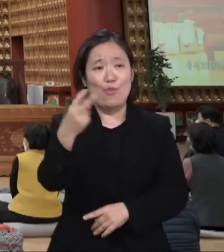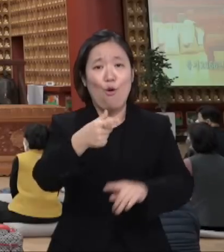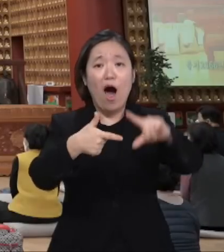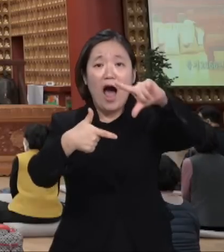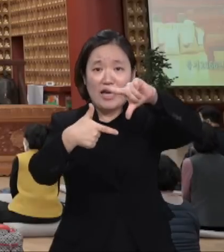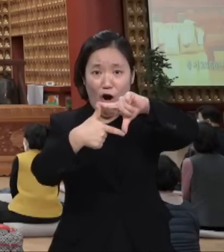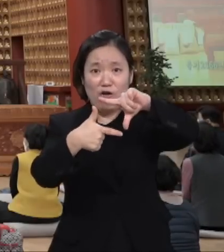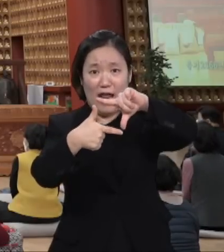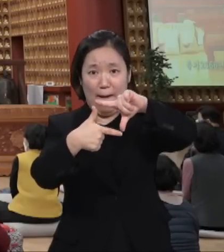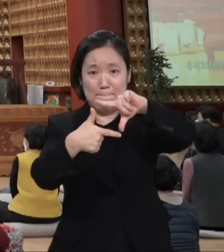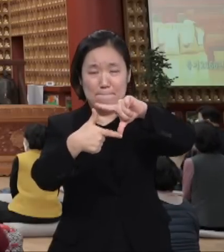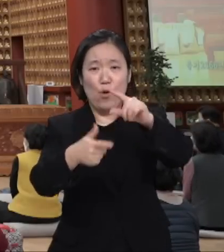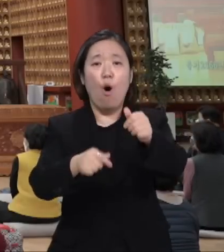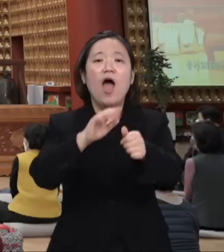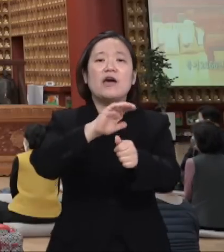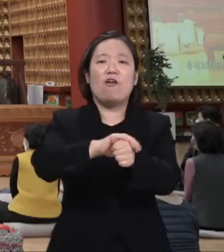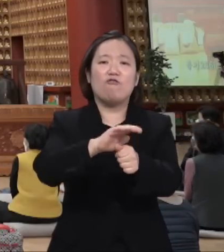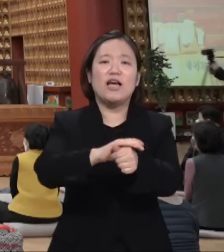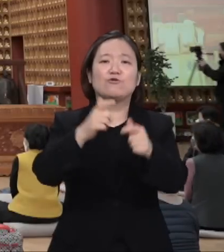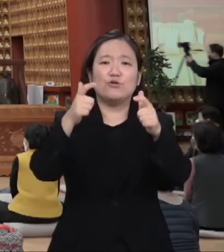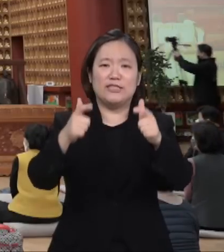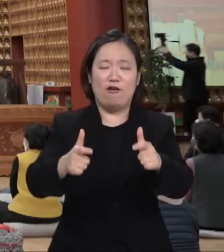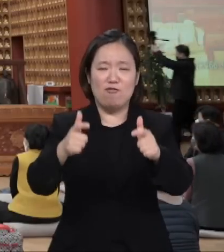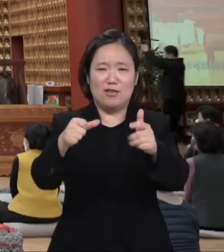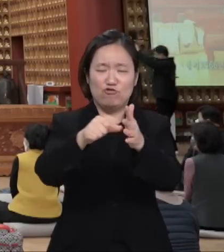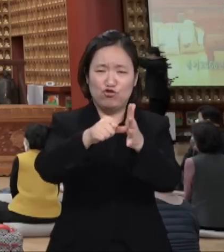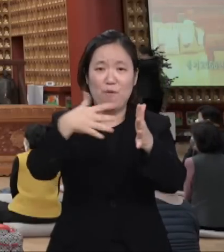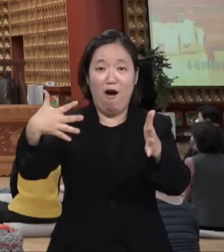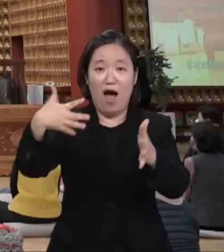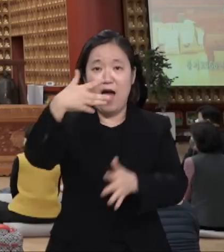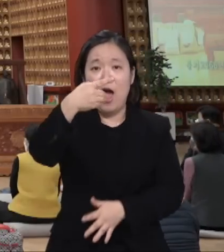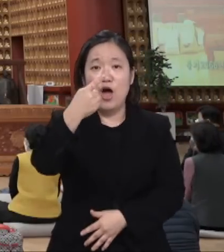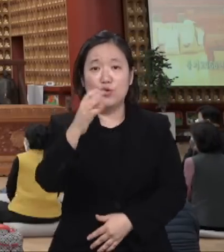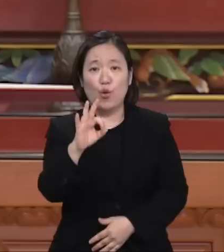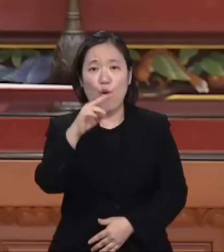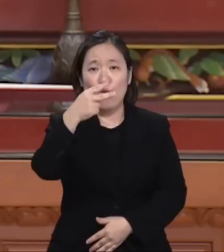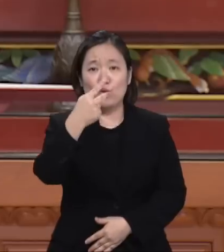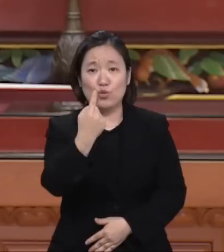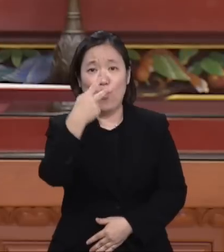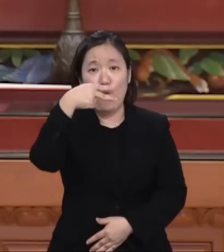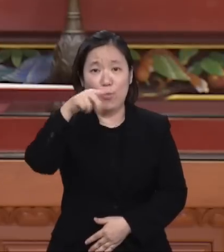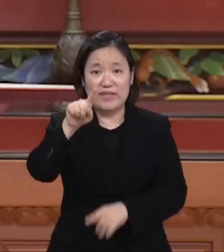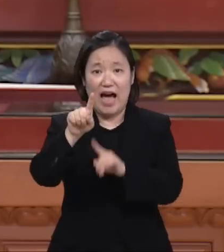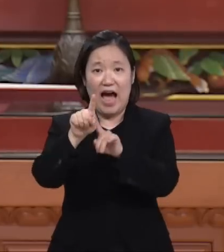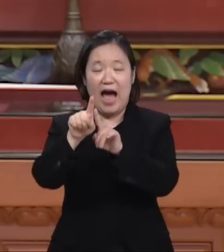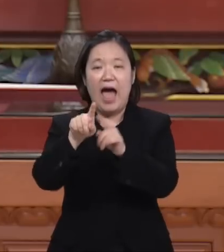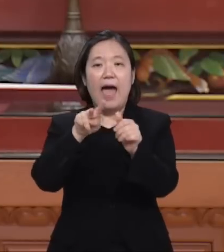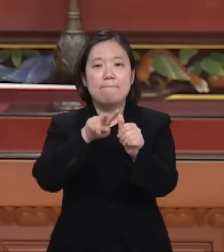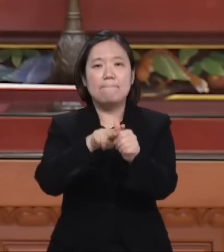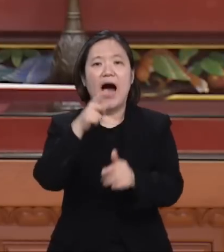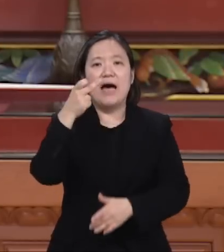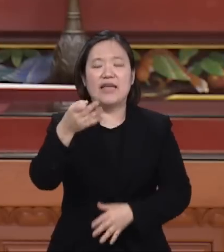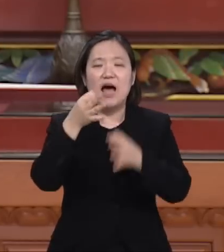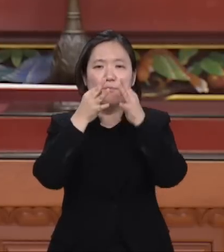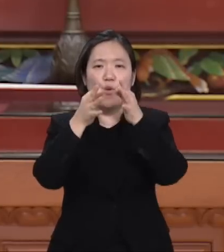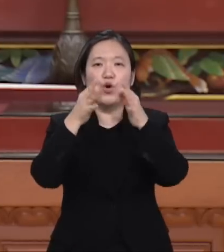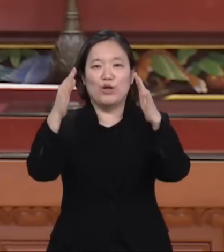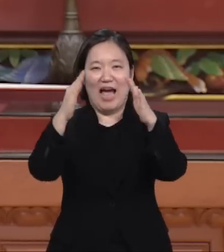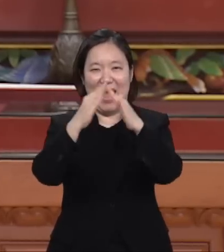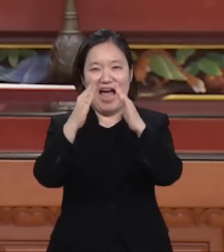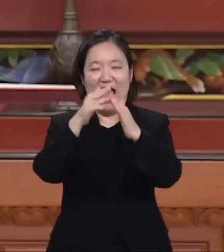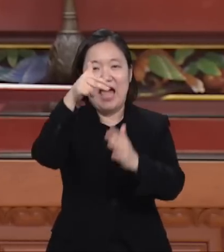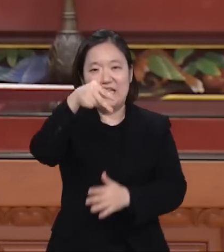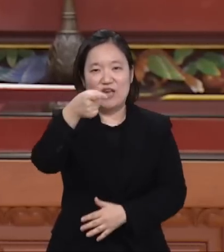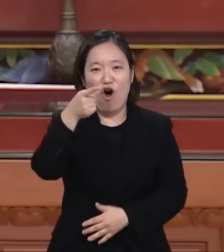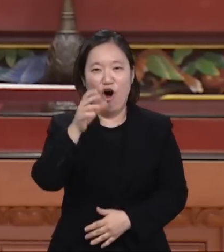경남 또한 경상도에서도 손꼽히는 우리 통도사 마산포교당 정법사에 우리